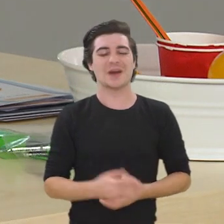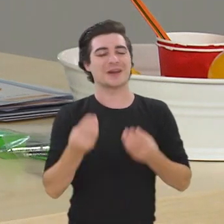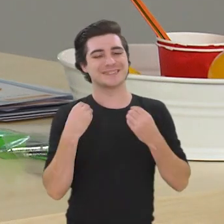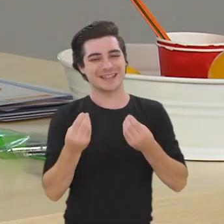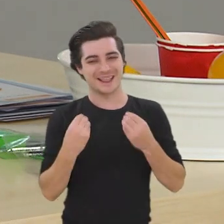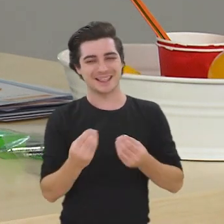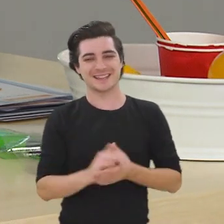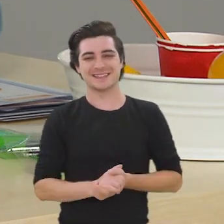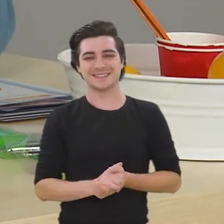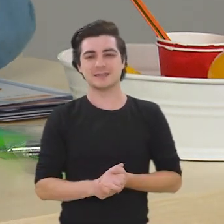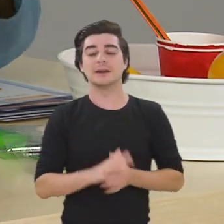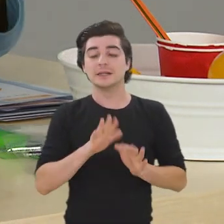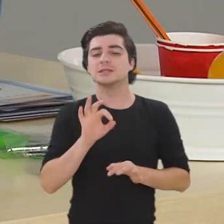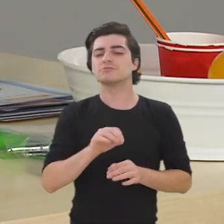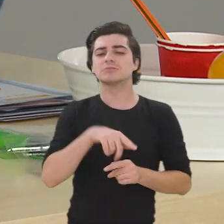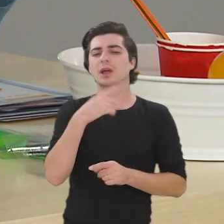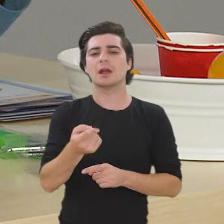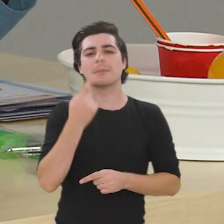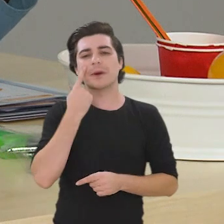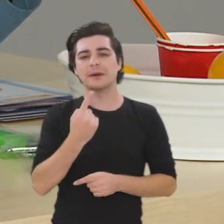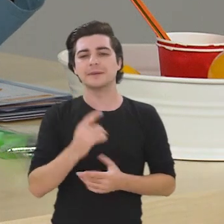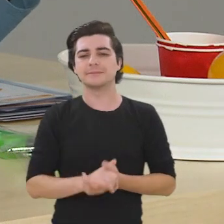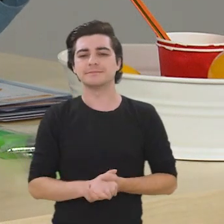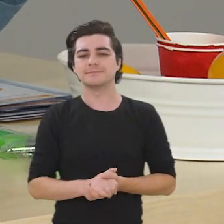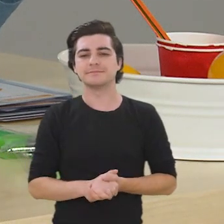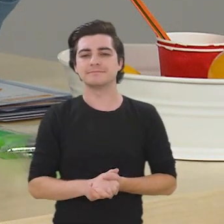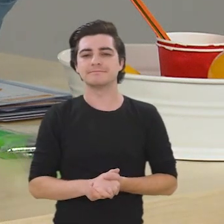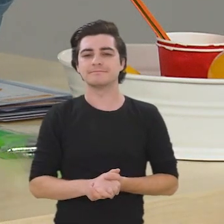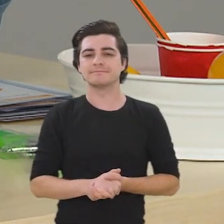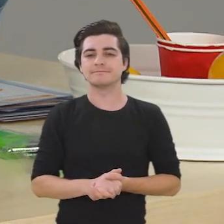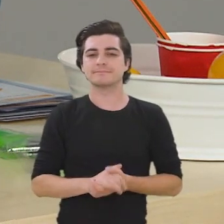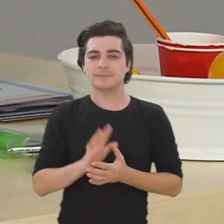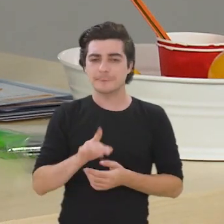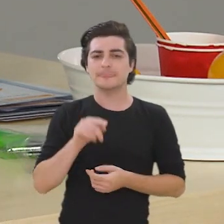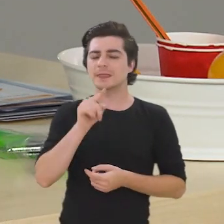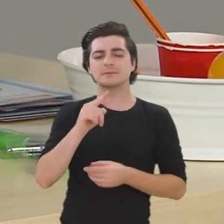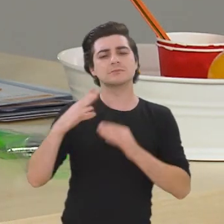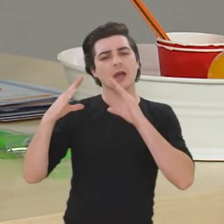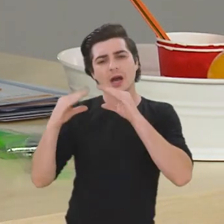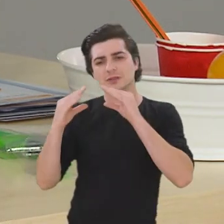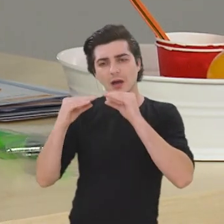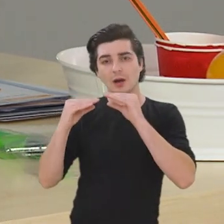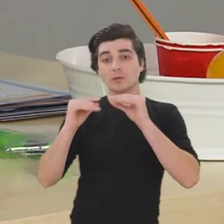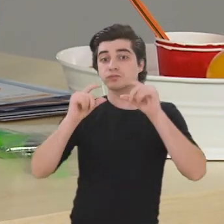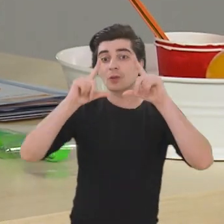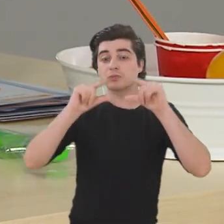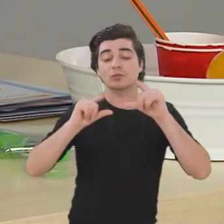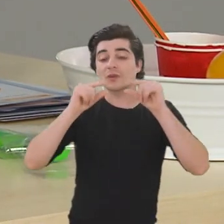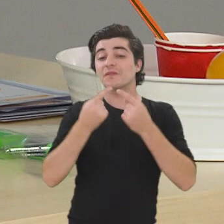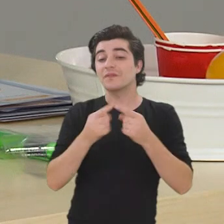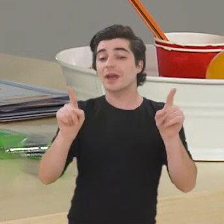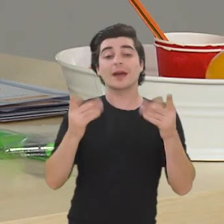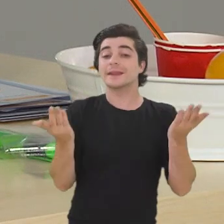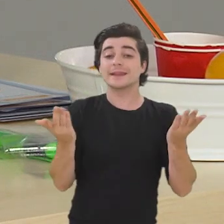Çok güzel. Şimdi diğerine geçiyoruz. Hemen gösterelim. Peki bu yastıklardan boyutu farklı